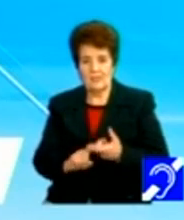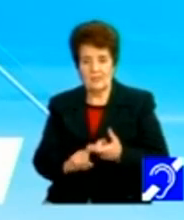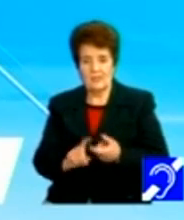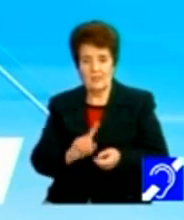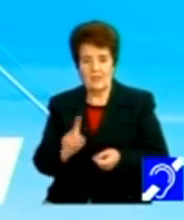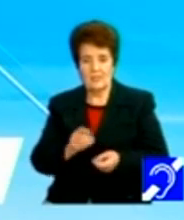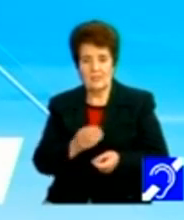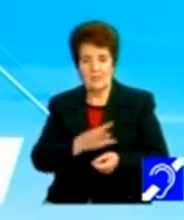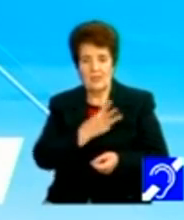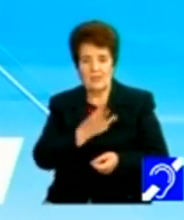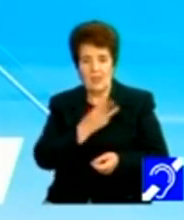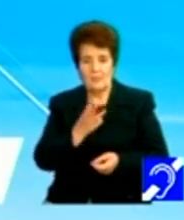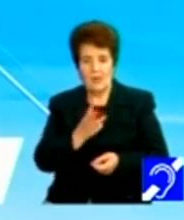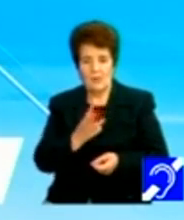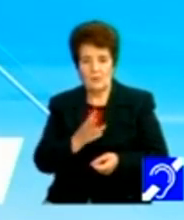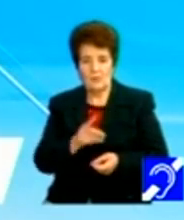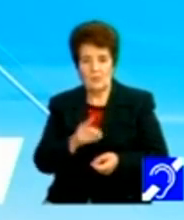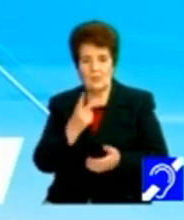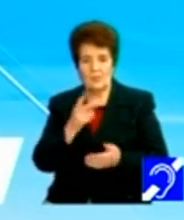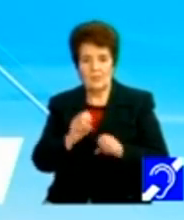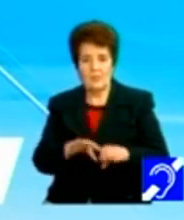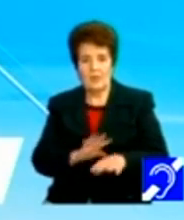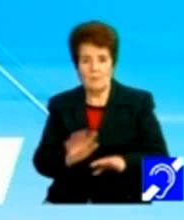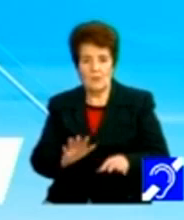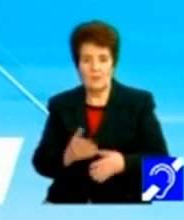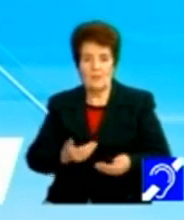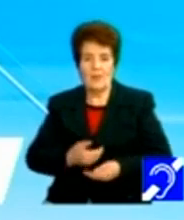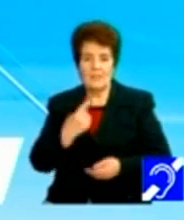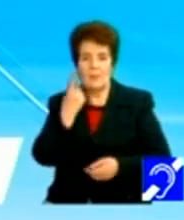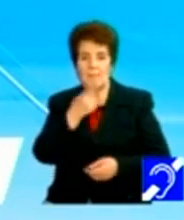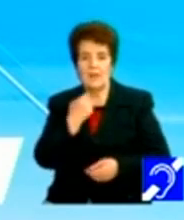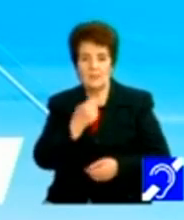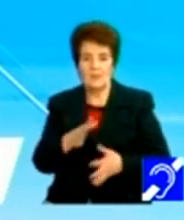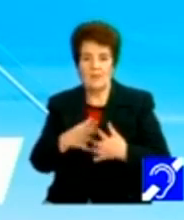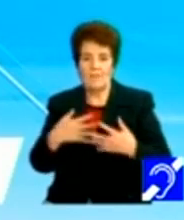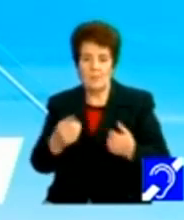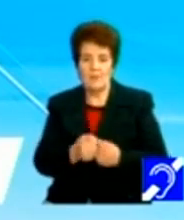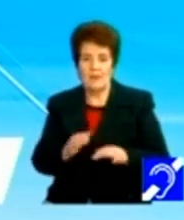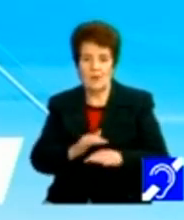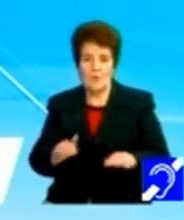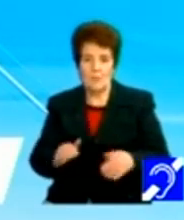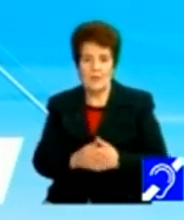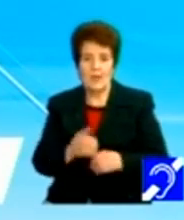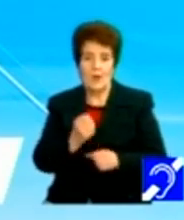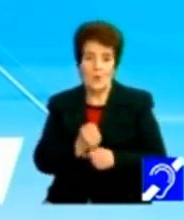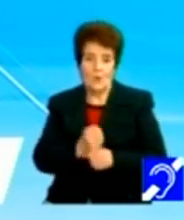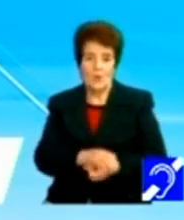fi dorit să reușesc, dar nu am reușit în ceea ce privește viața personală, ceea ce privește familia și respectiv copiii, lucru